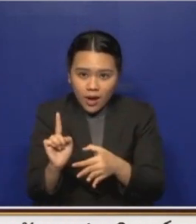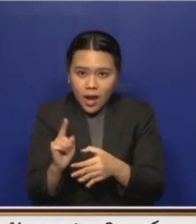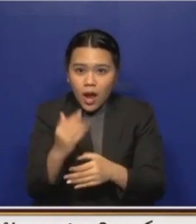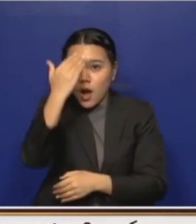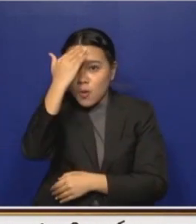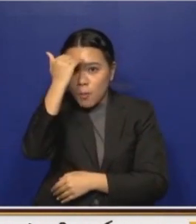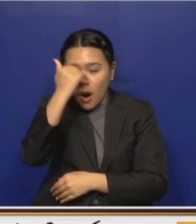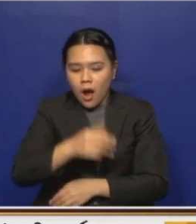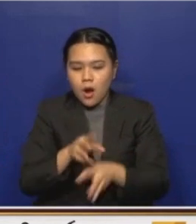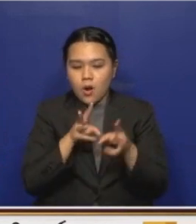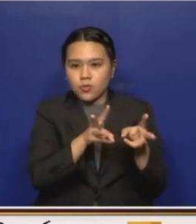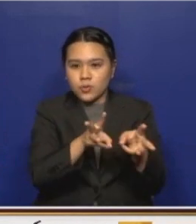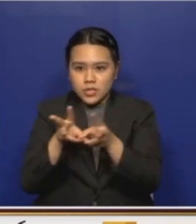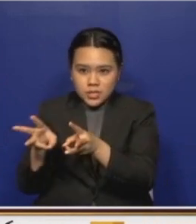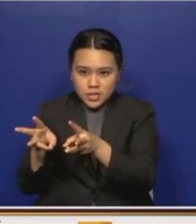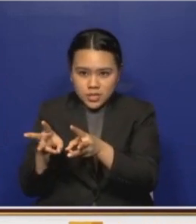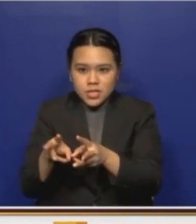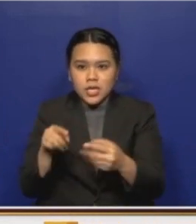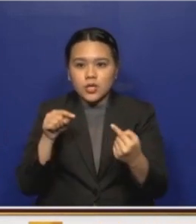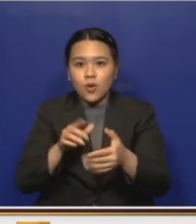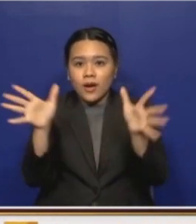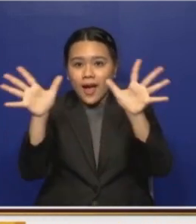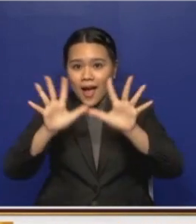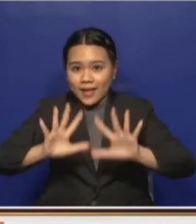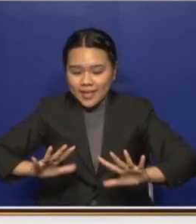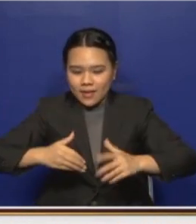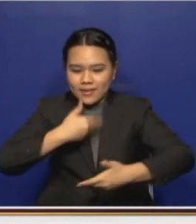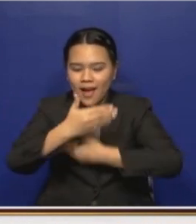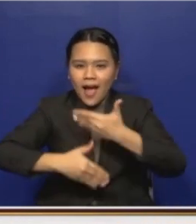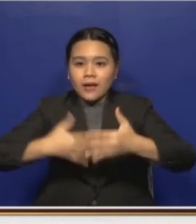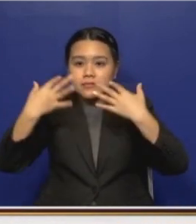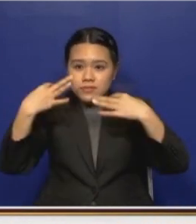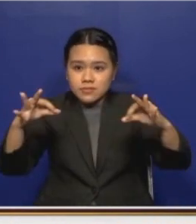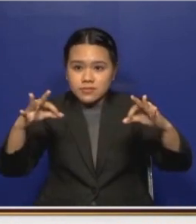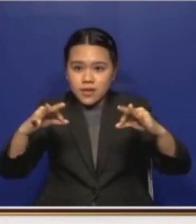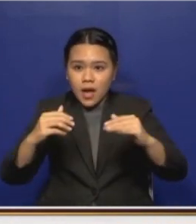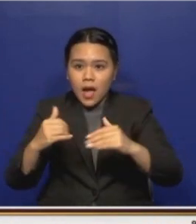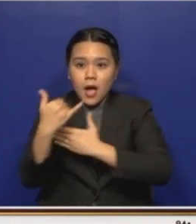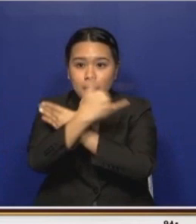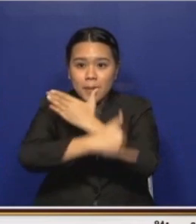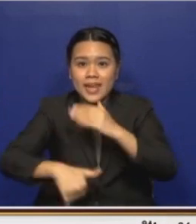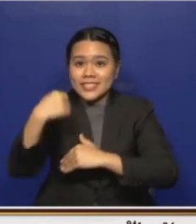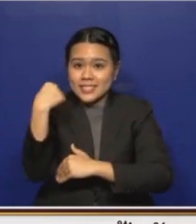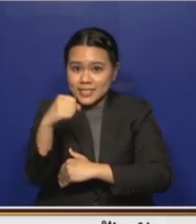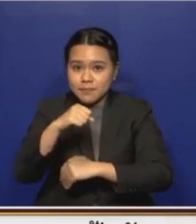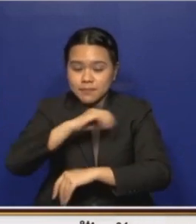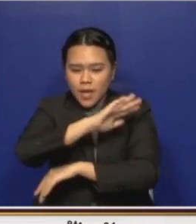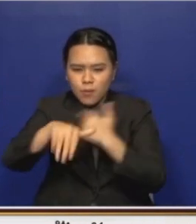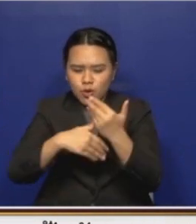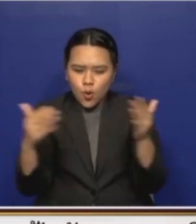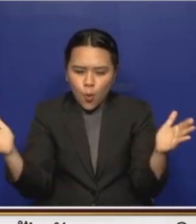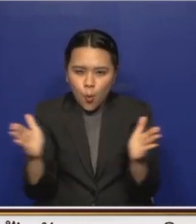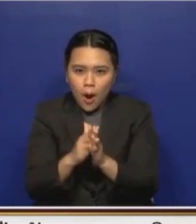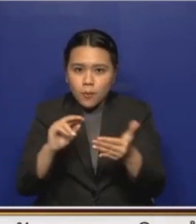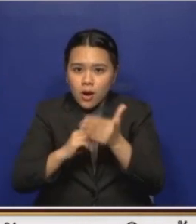1หมดฮะจึงไม่มีความต่างระหว่างเวียดนามฮะลาวฮะเขมรฮะพม่าท่านว่าค่า